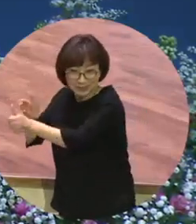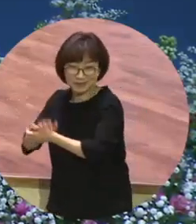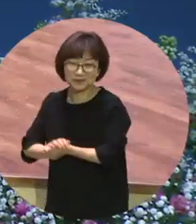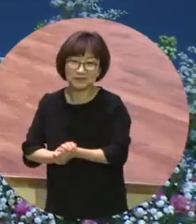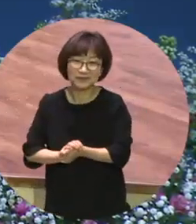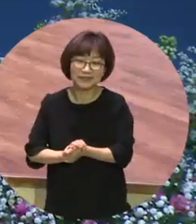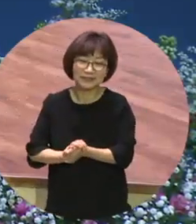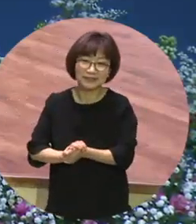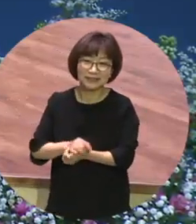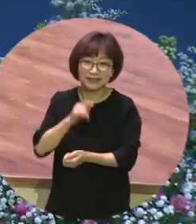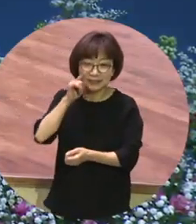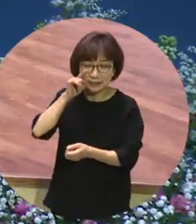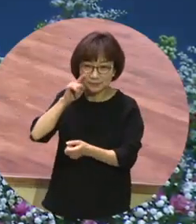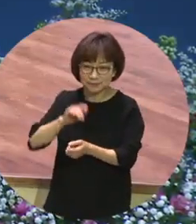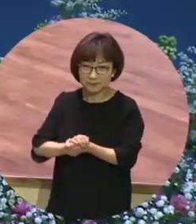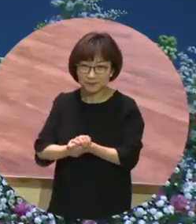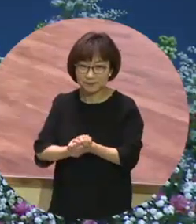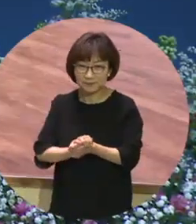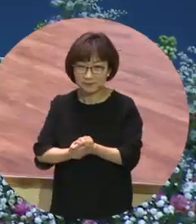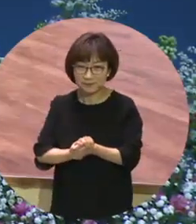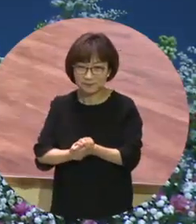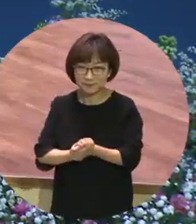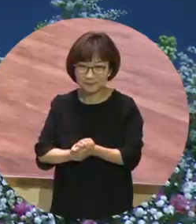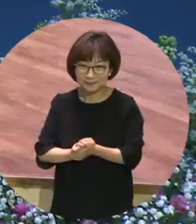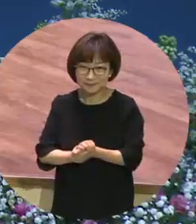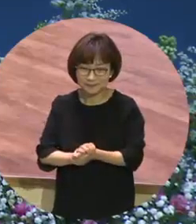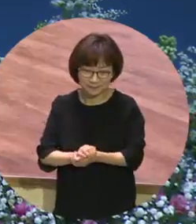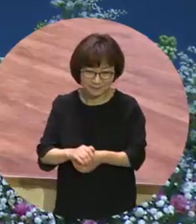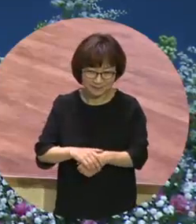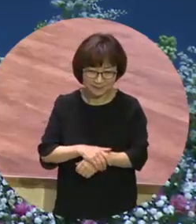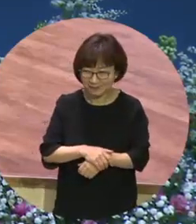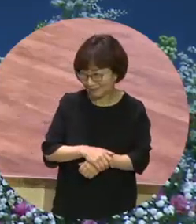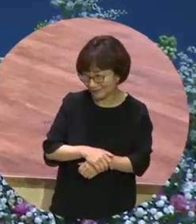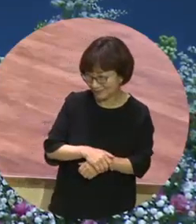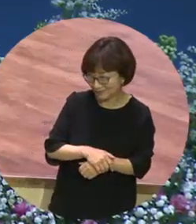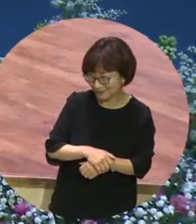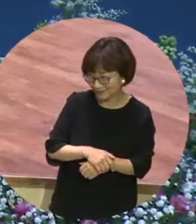줘요. 아멘. 눈을 막 이상하게 만들어서도 결혼하게 해준다고.